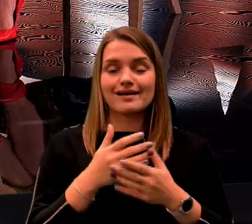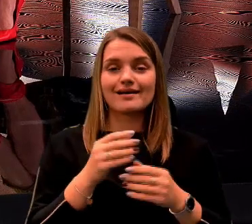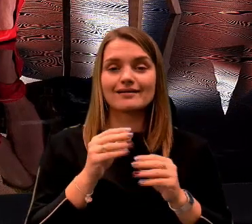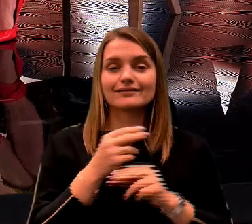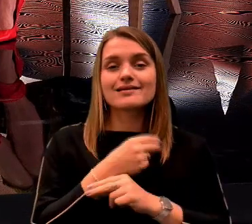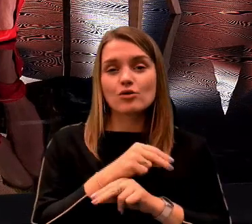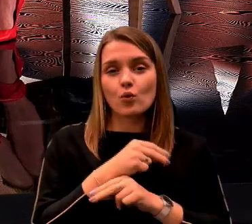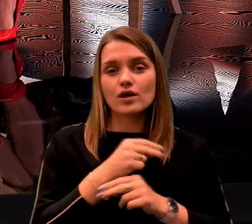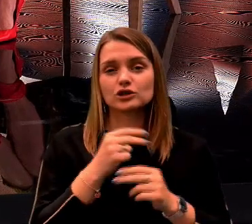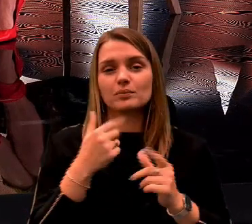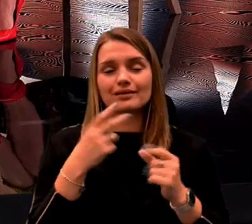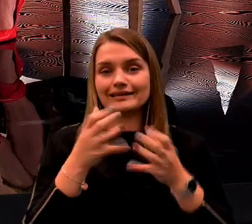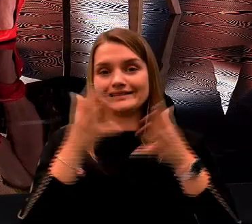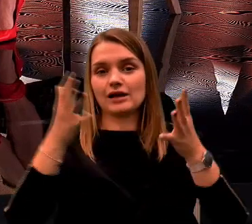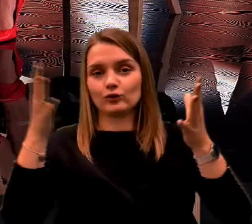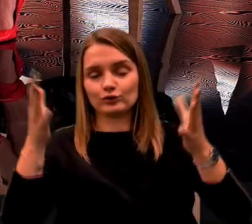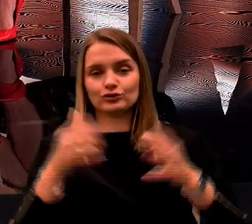Natomiast wydaje mi się, że są dwie,